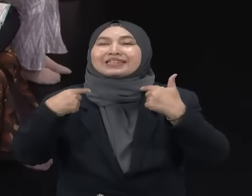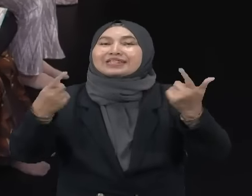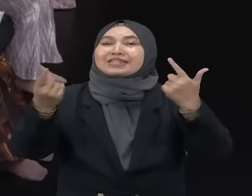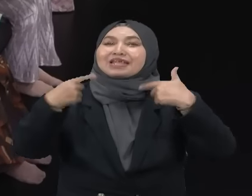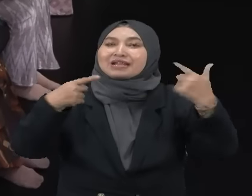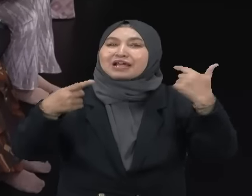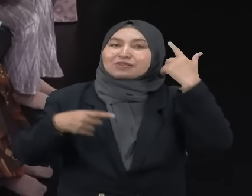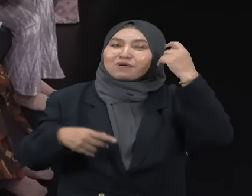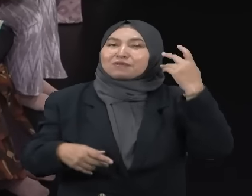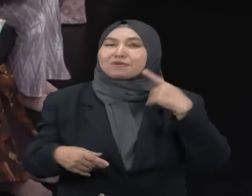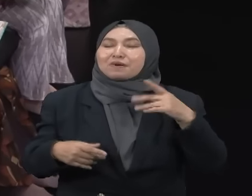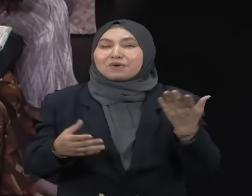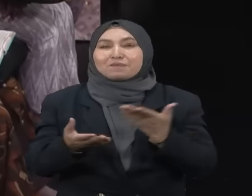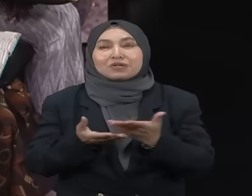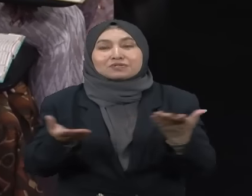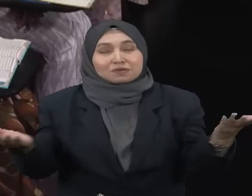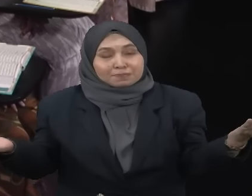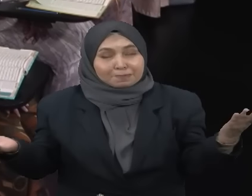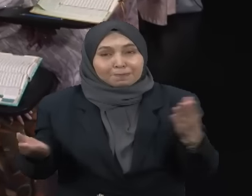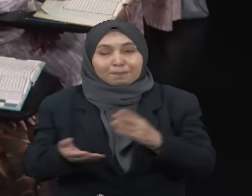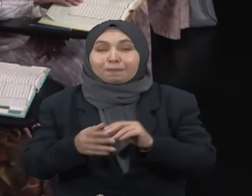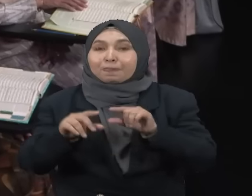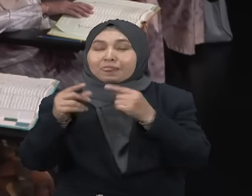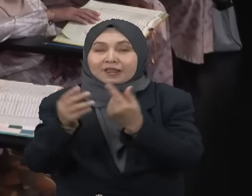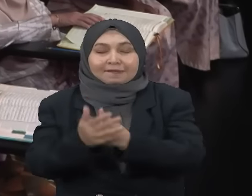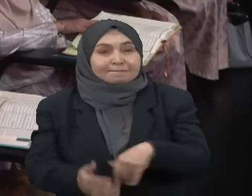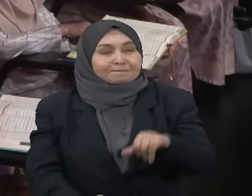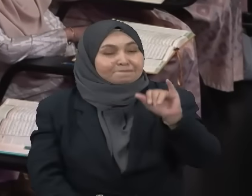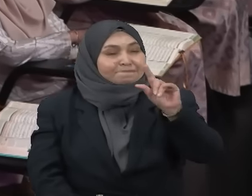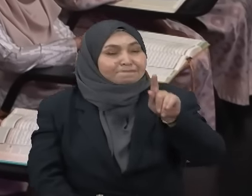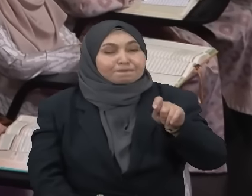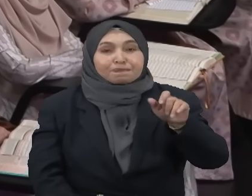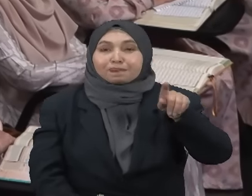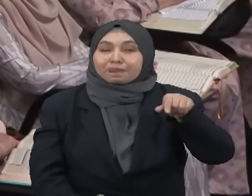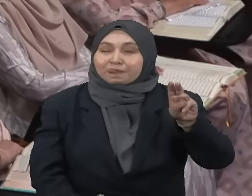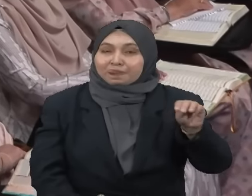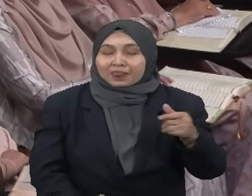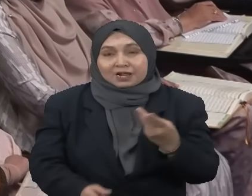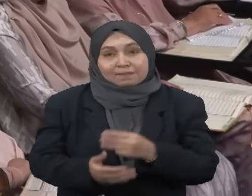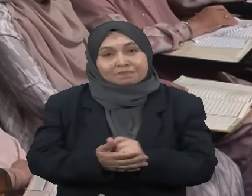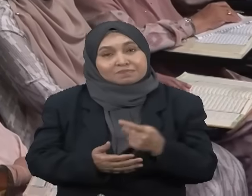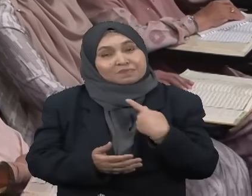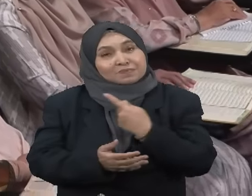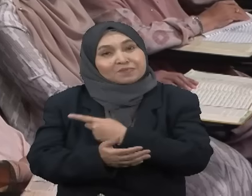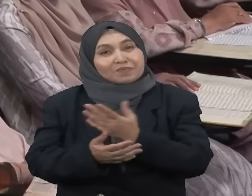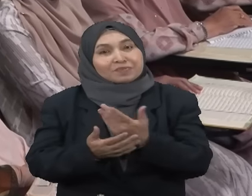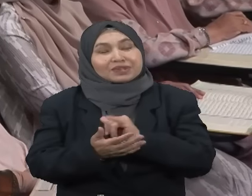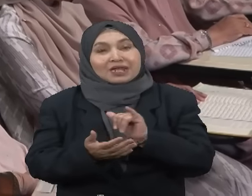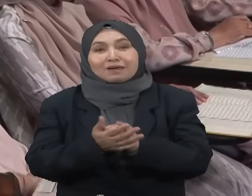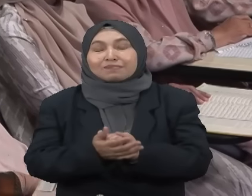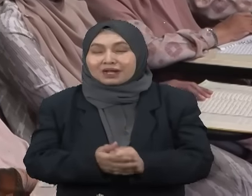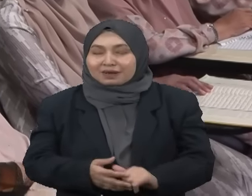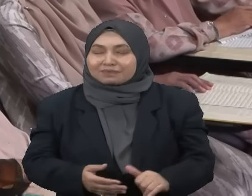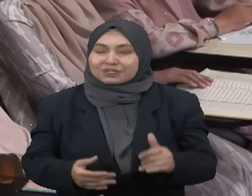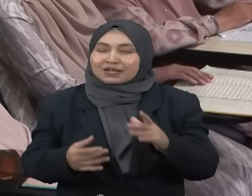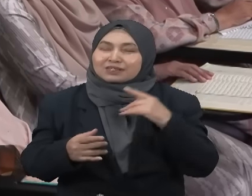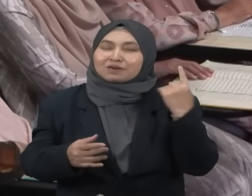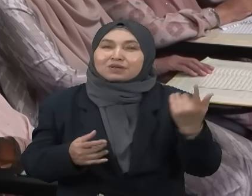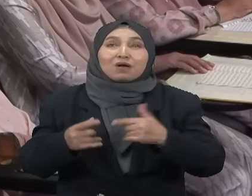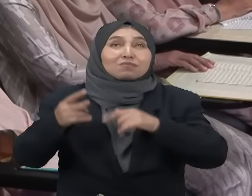tuan-tuan dan puan-puan semua. Begitu juga dengan kumpulan istiqamah kita. Kumpulan istiqamah. Jazakumullah khairan kathira. Moga Allah